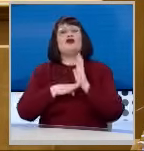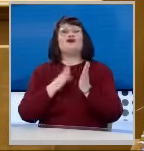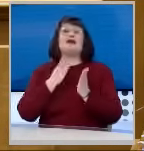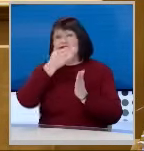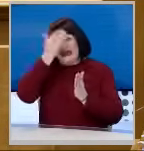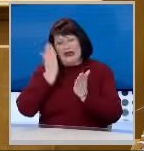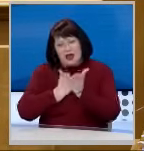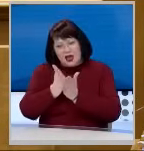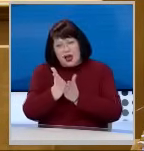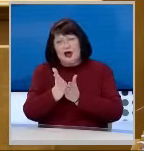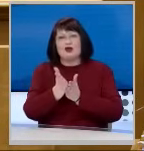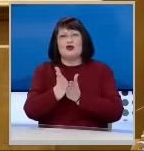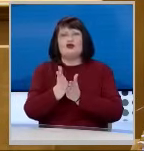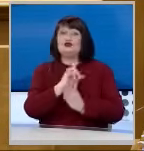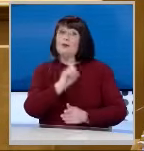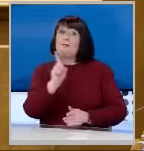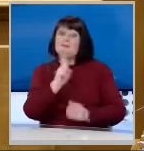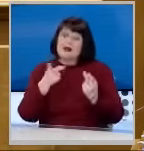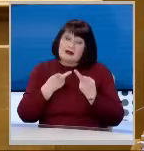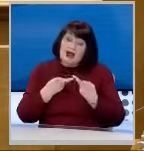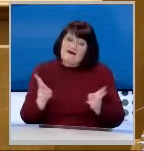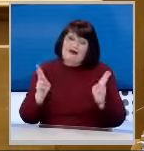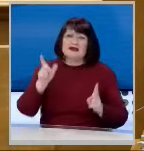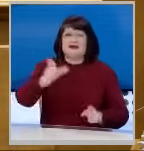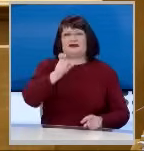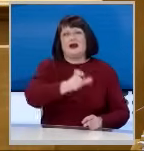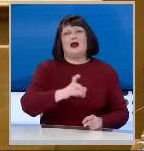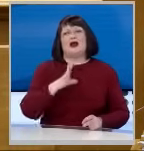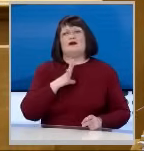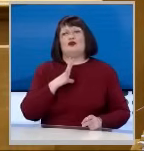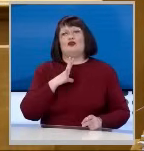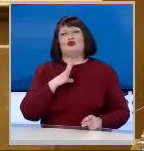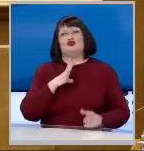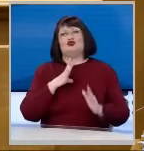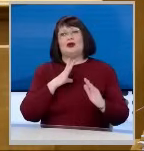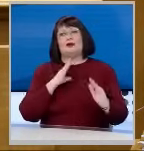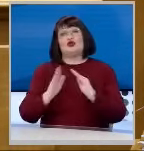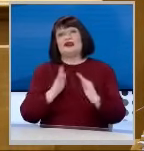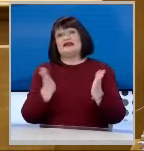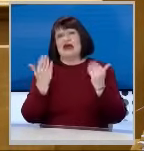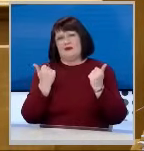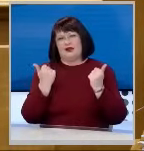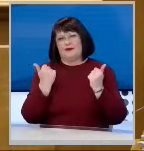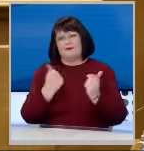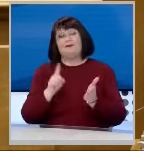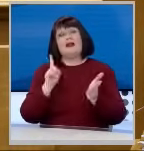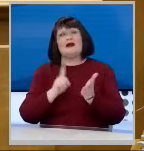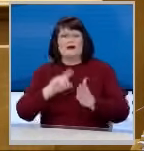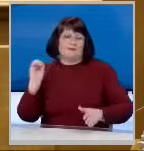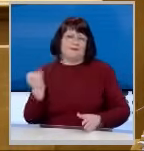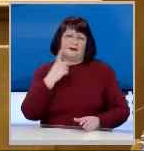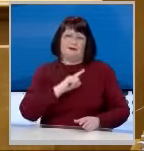να μην αφήσετε αυτούς τους ανθρώπους ανυπεράσπιστους να μην πετάξετε